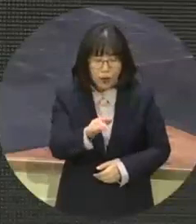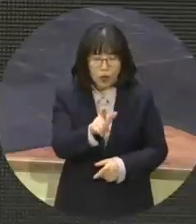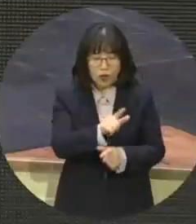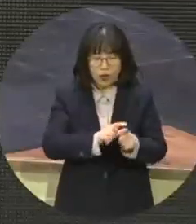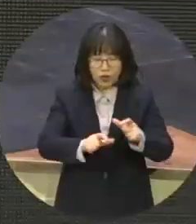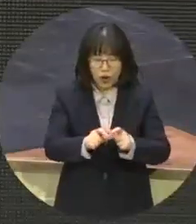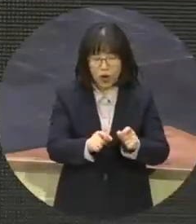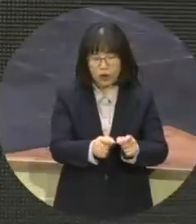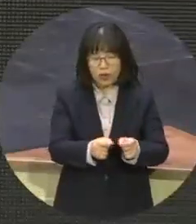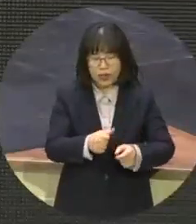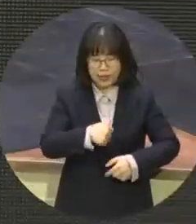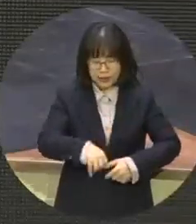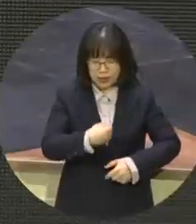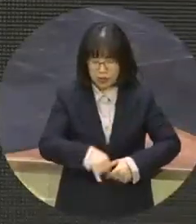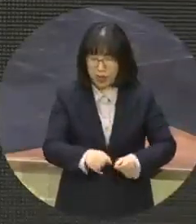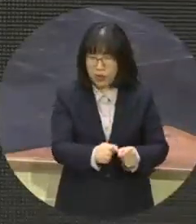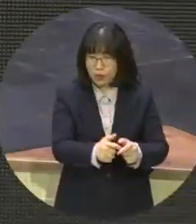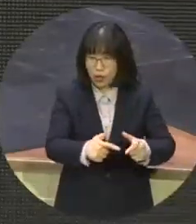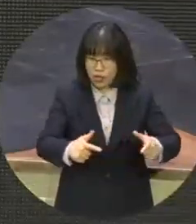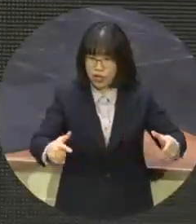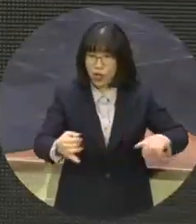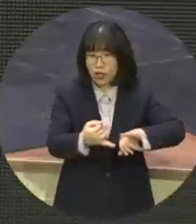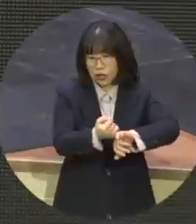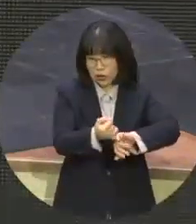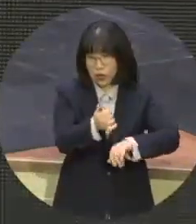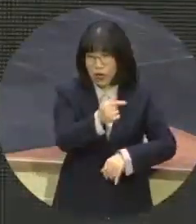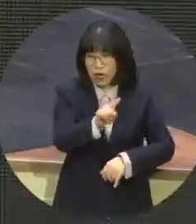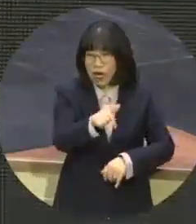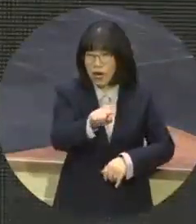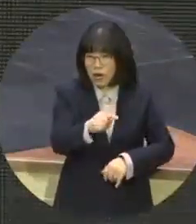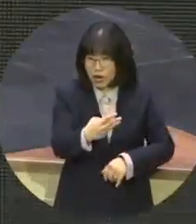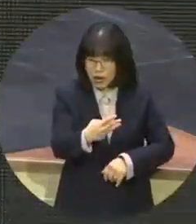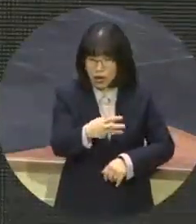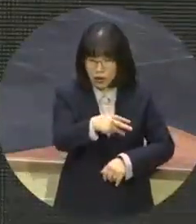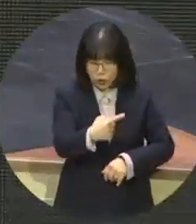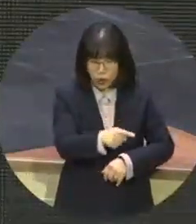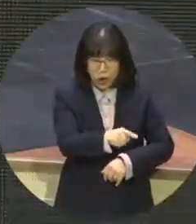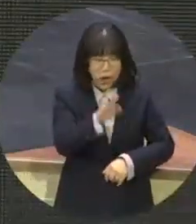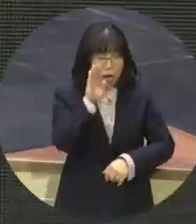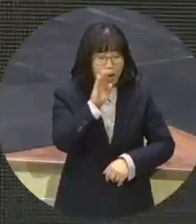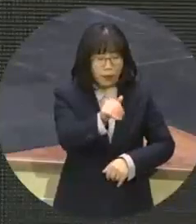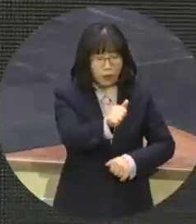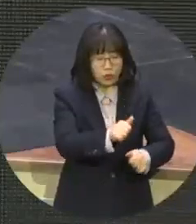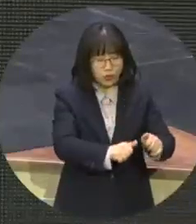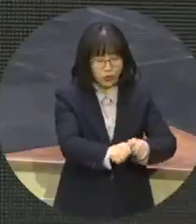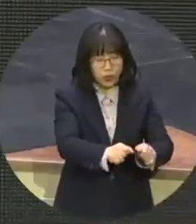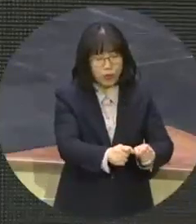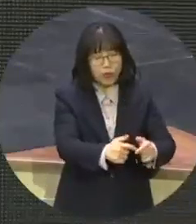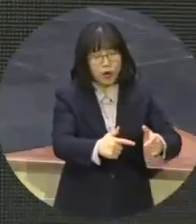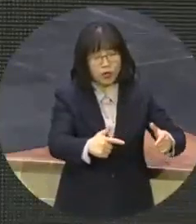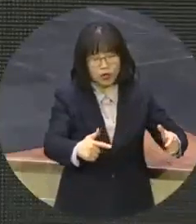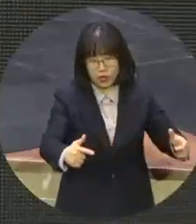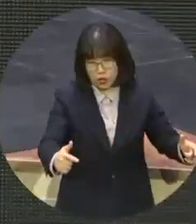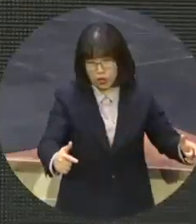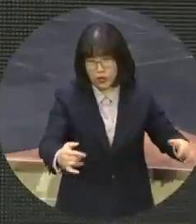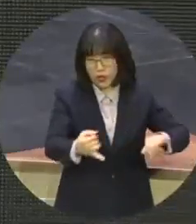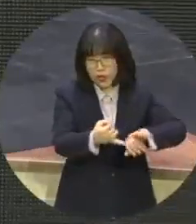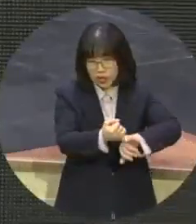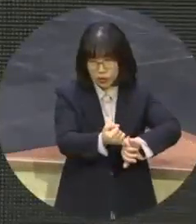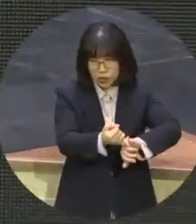라고 하는 이러한 이 약속을 합니다. 너 자식도 번성할 것이야. 그러면서 이름을